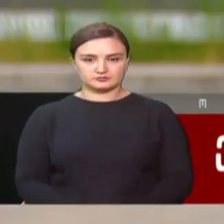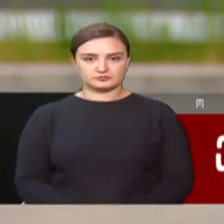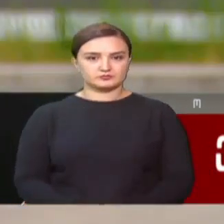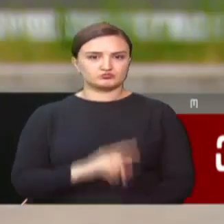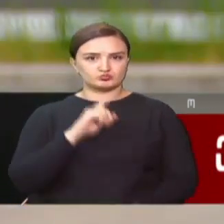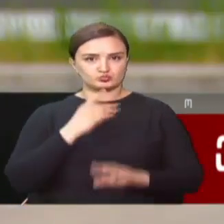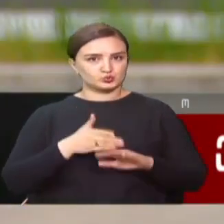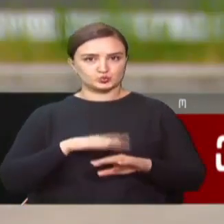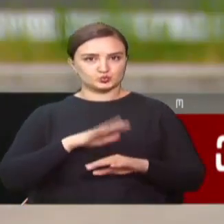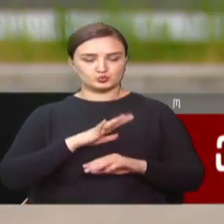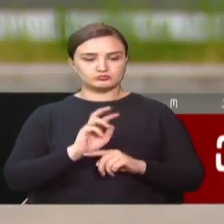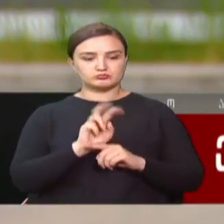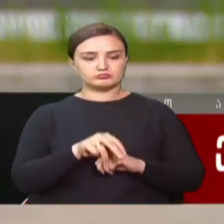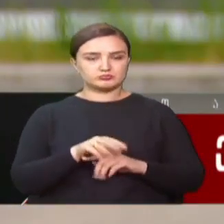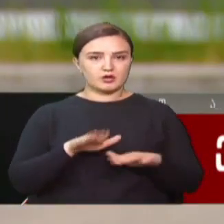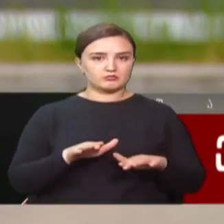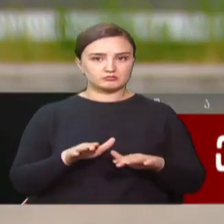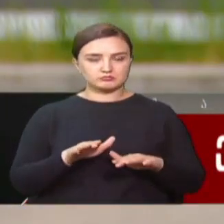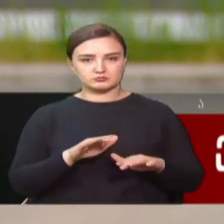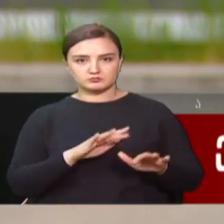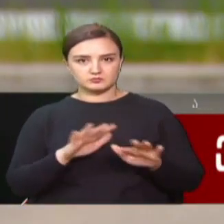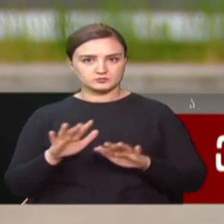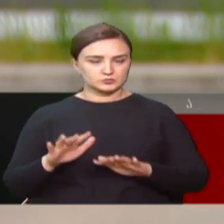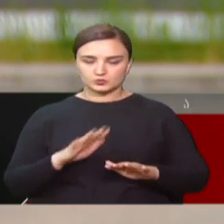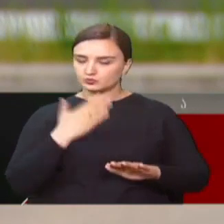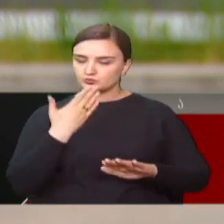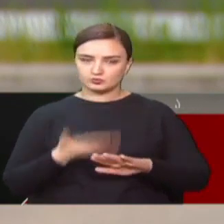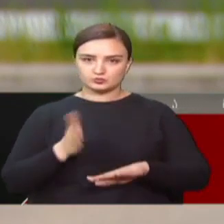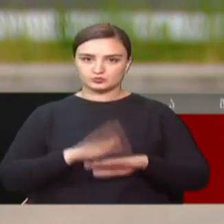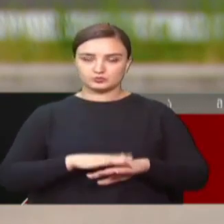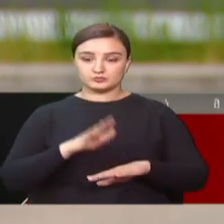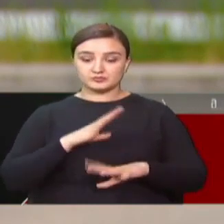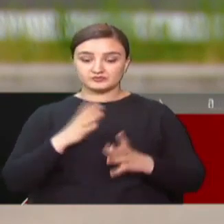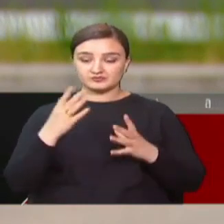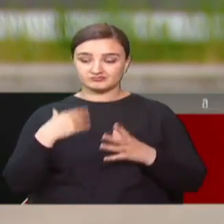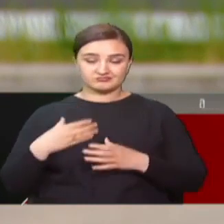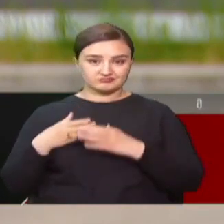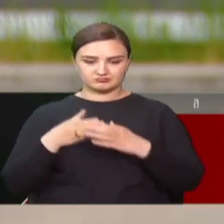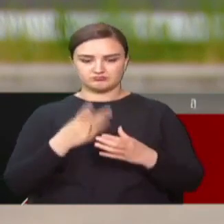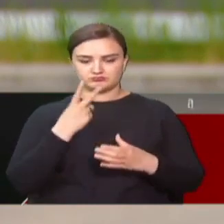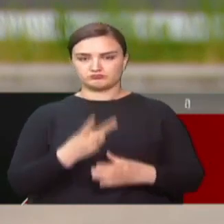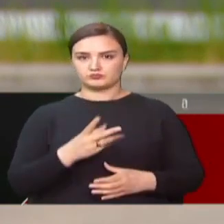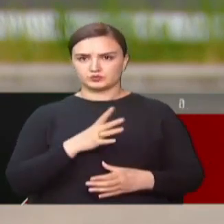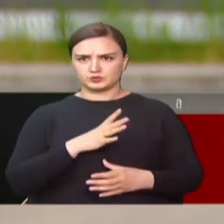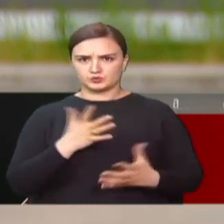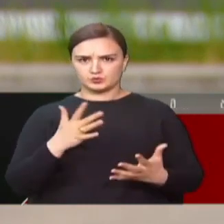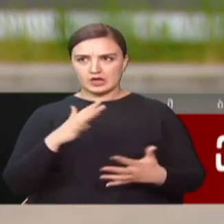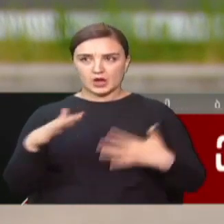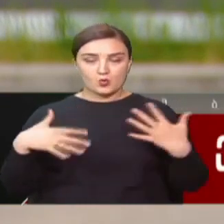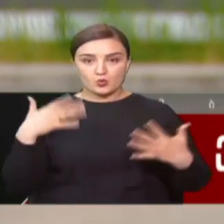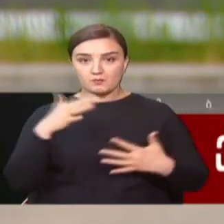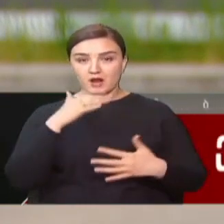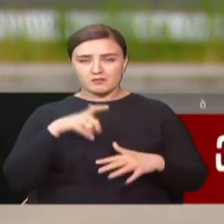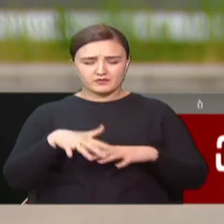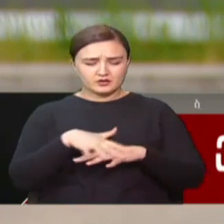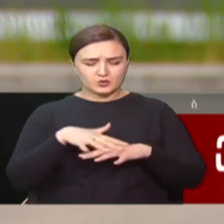იყო ადგილზე მუშაობა, მიუხედავად იმ გარემოსი, რომელიც ადგილზე ჩასვლისას დაგხვდა, იყო ქაოსი, ძალიან ბევრი ხალხი